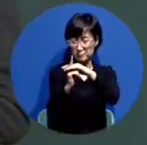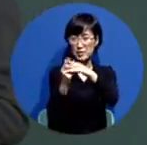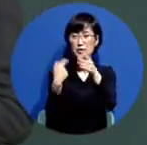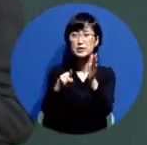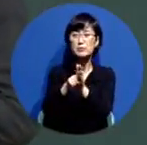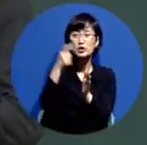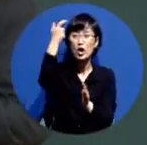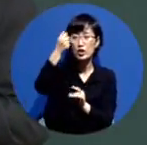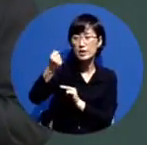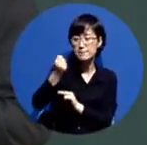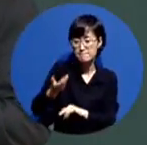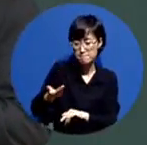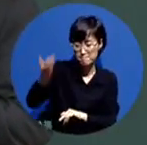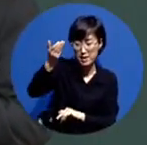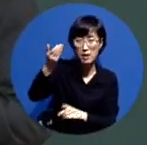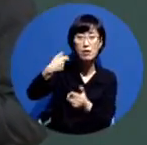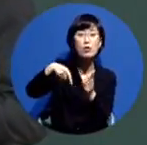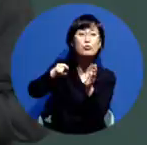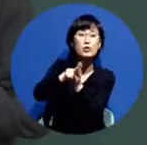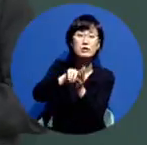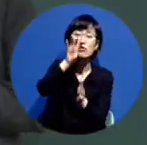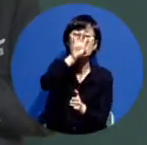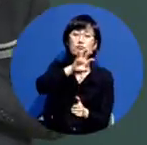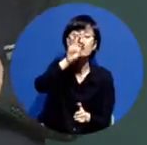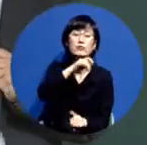받고 싶습니다.